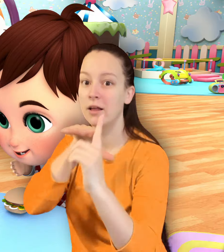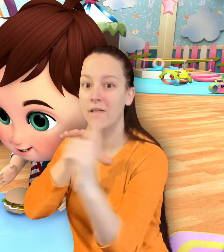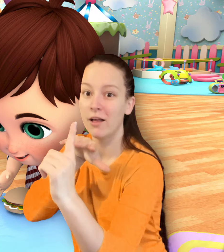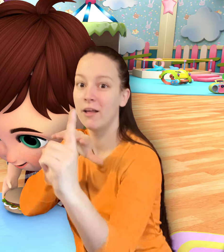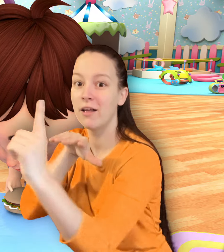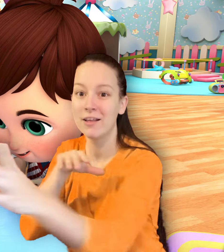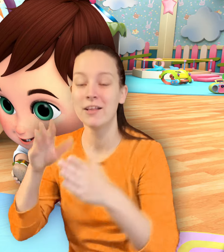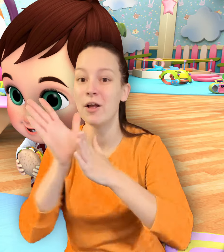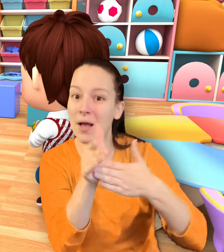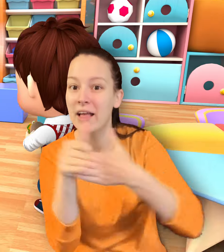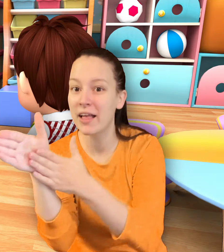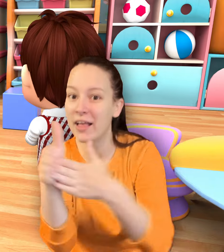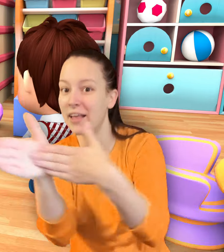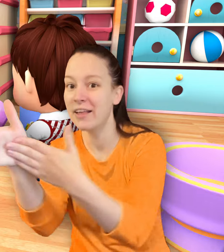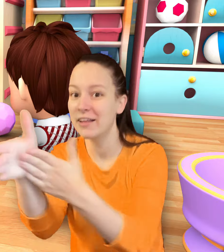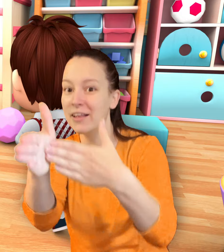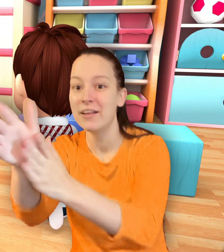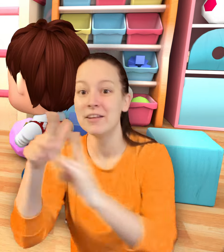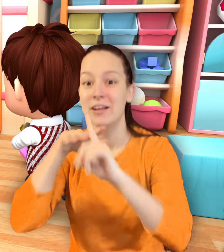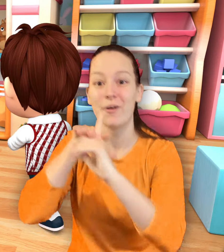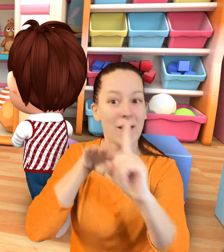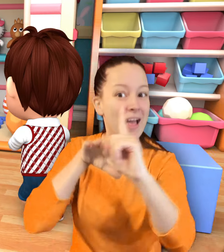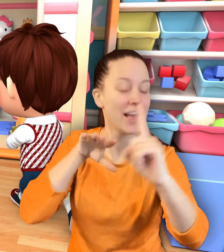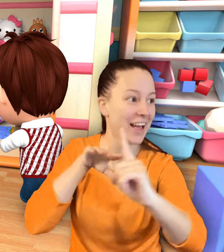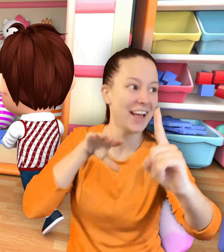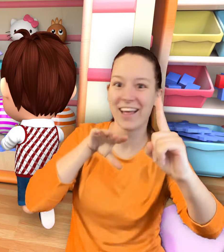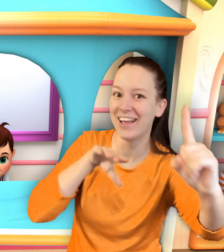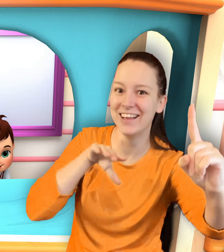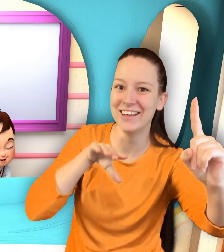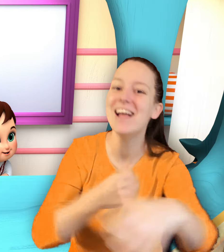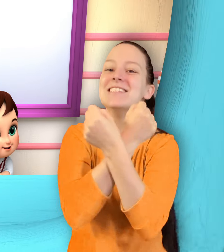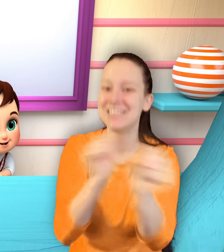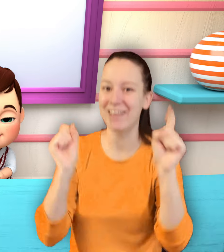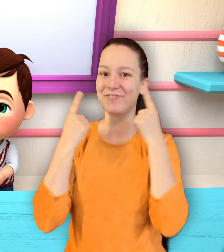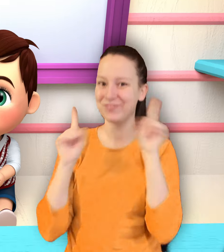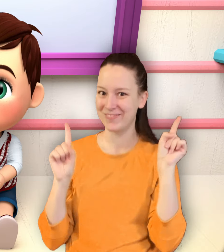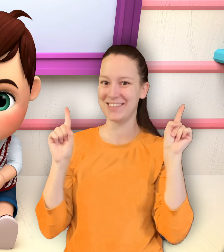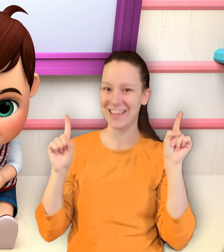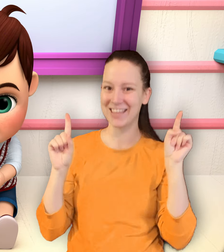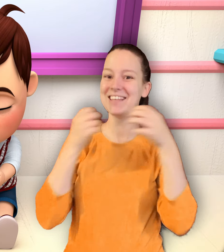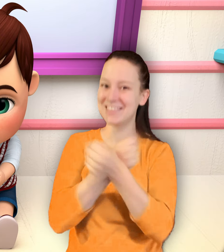逃げろ逃げろ逃げろもう